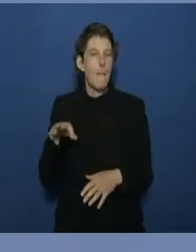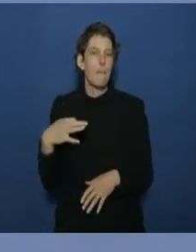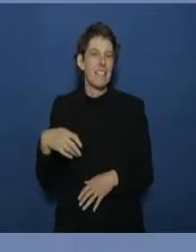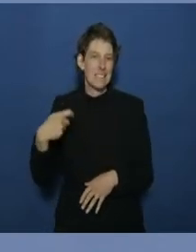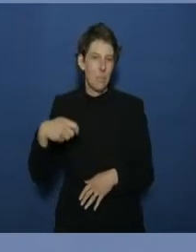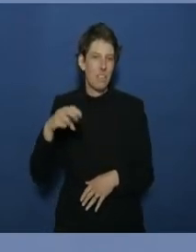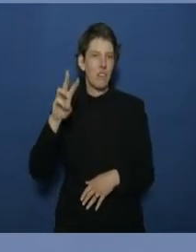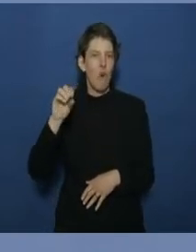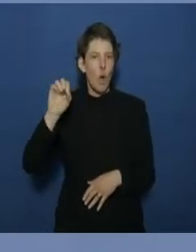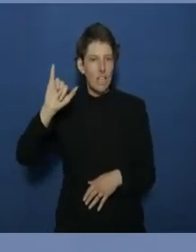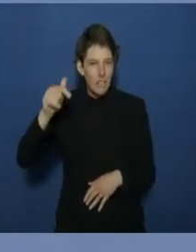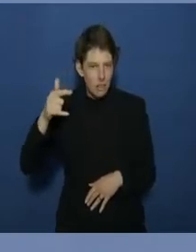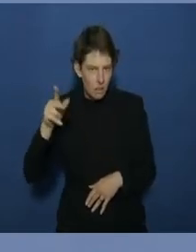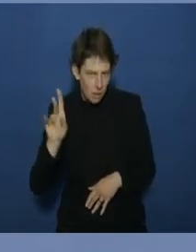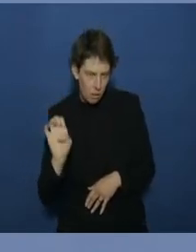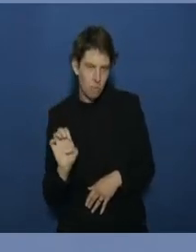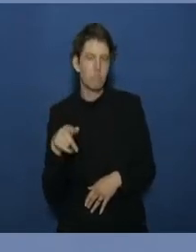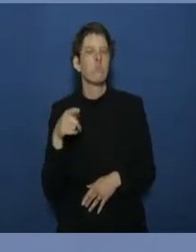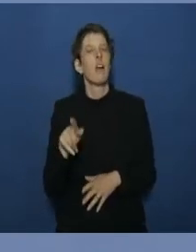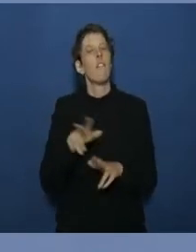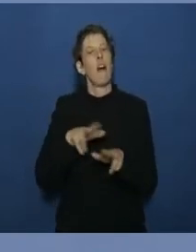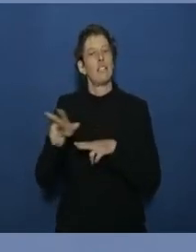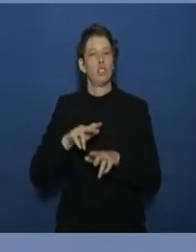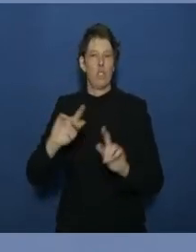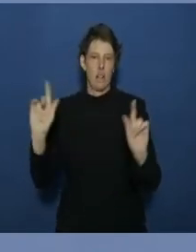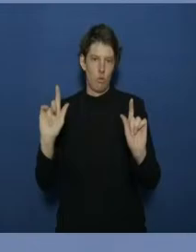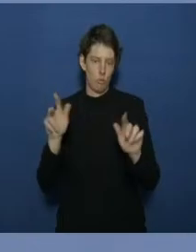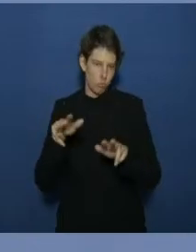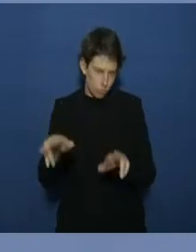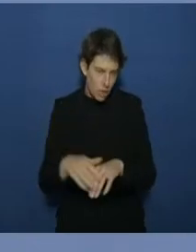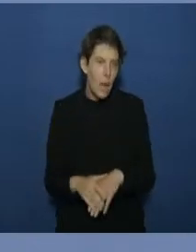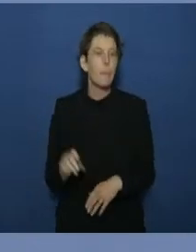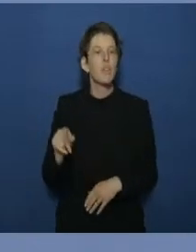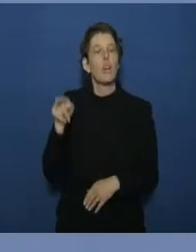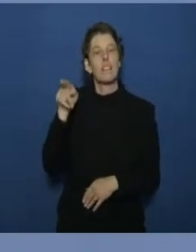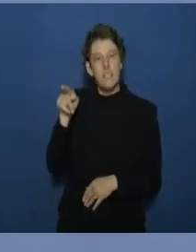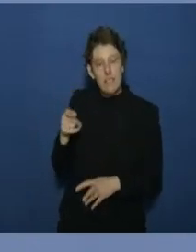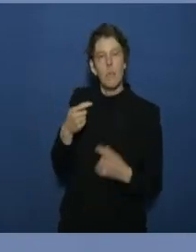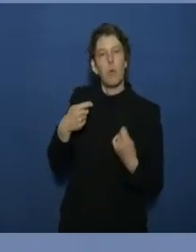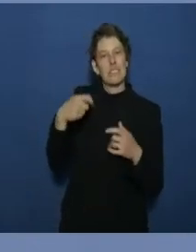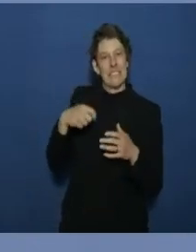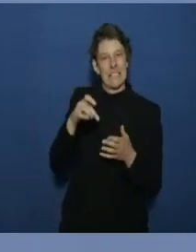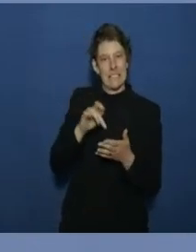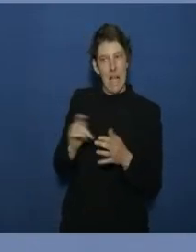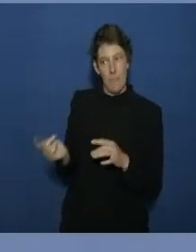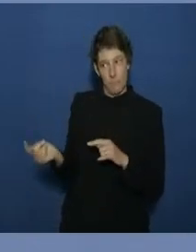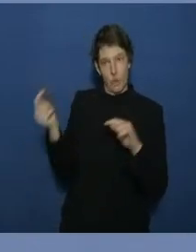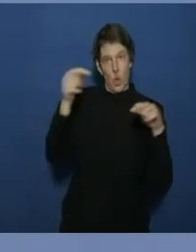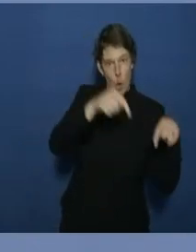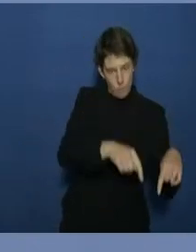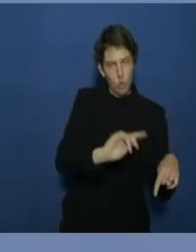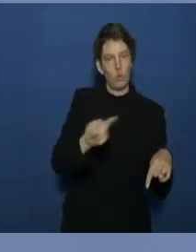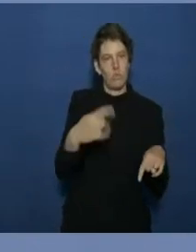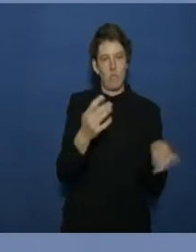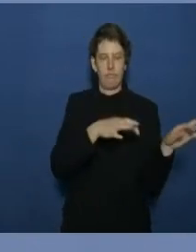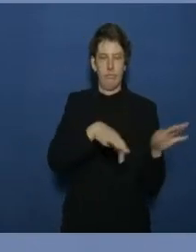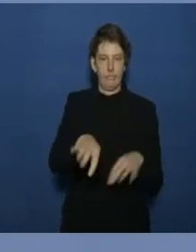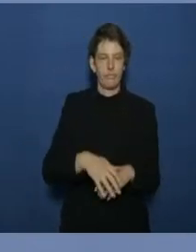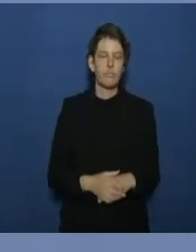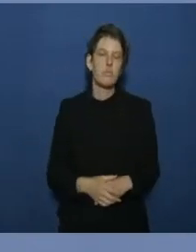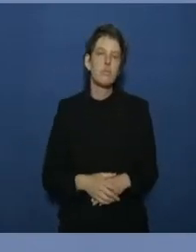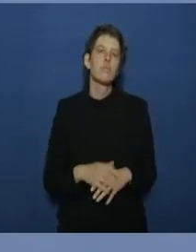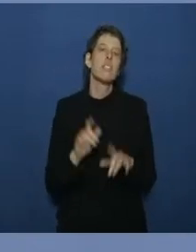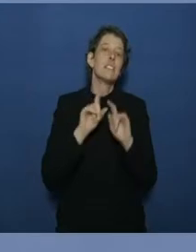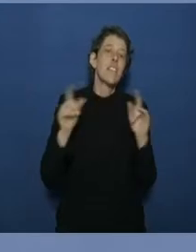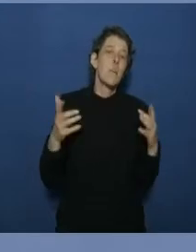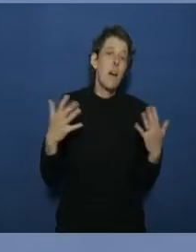Veranstaltung. Das findet im Bundeskanzleramt statt. Also er wird dazu im Bundeskanzleramt sein. Ein Thema werden die Empfehlungen der Kommission